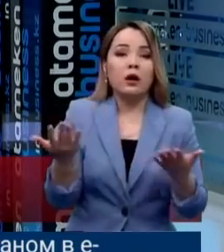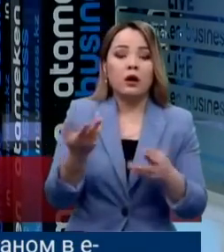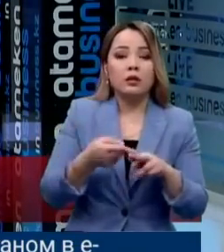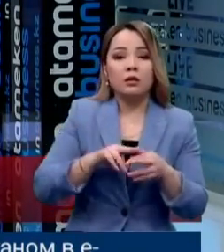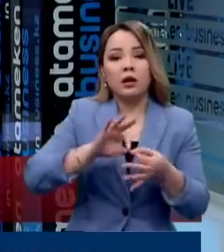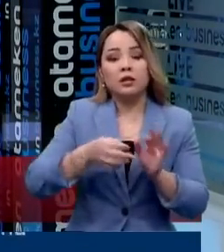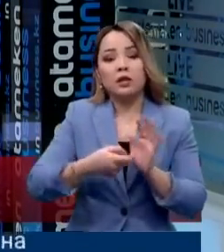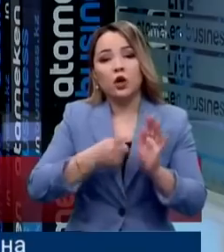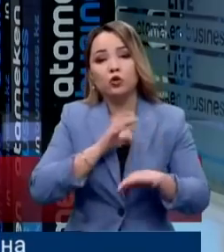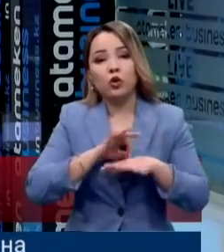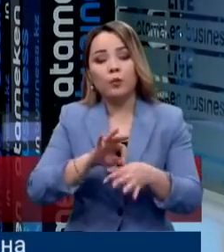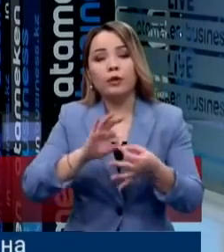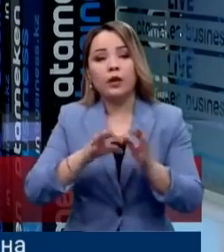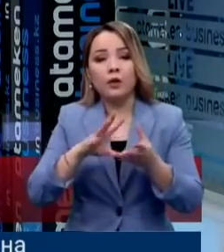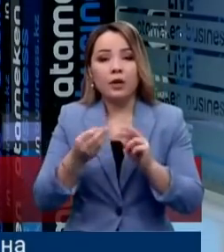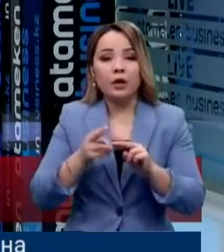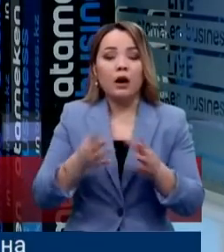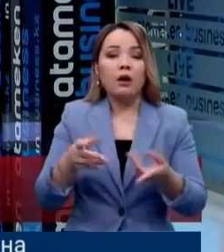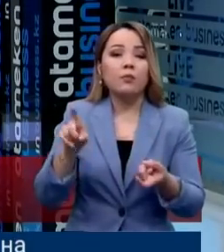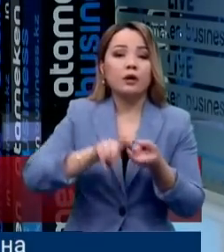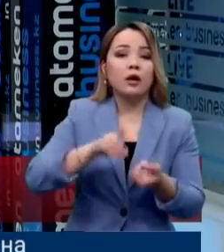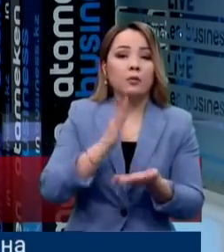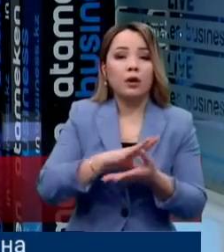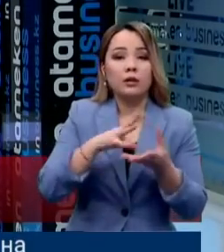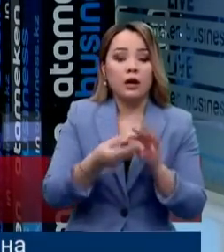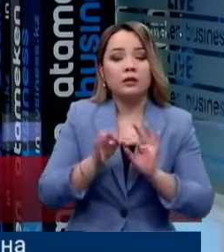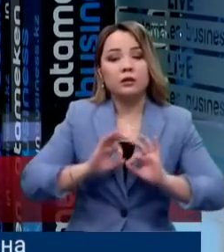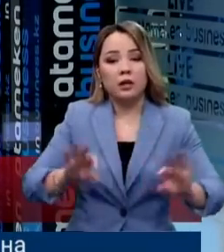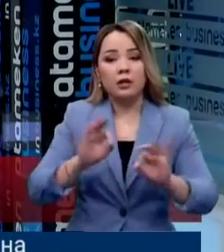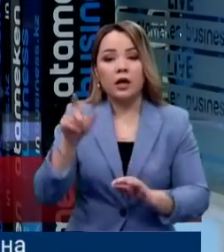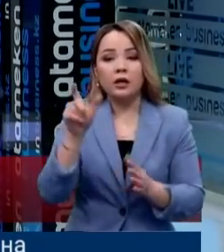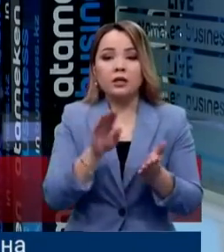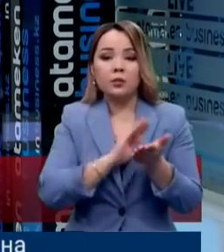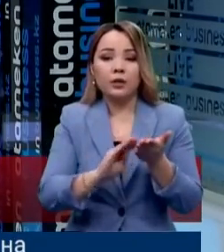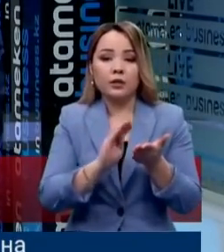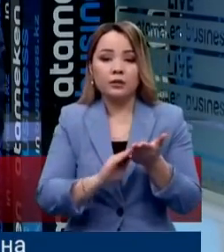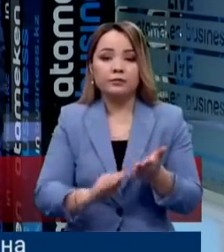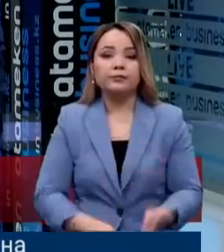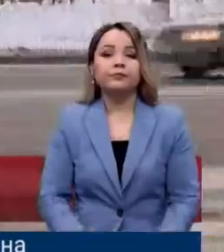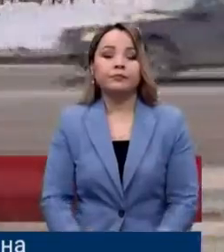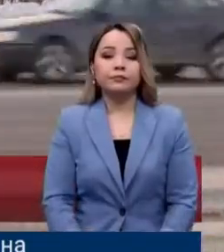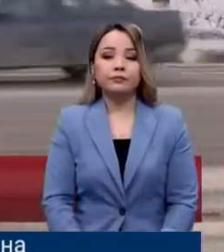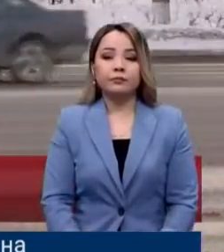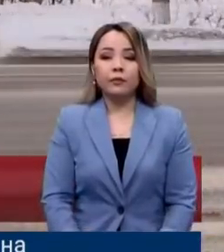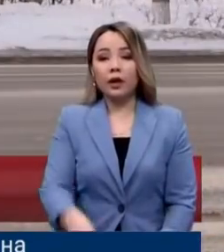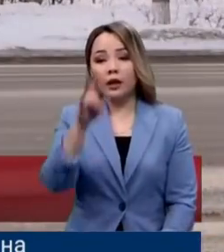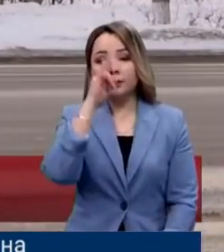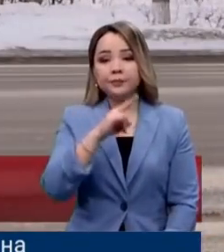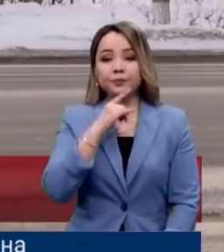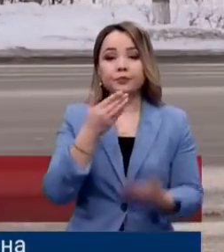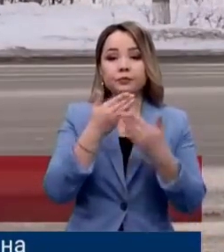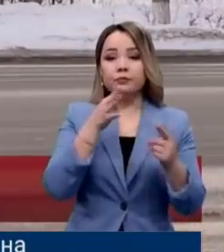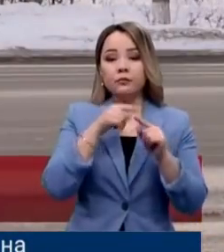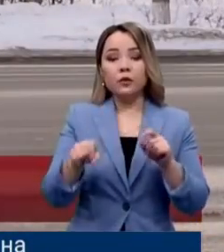қазір тергеуде отырған өзге шенділермен қандай байланысы бар? Саят Ермек сараптап көрді. Қазақстан соңғы